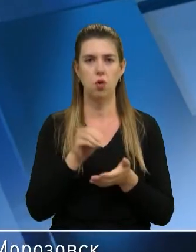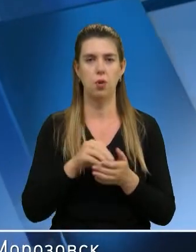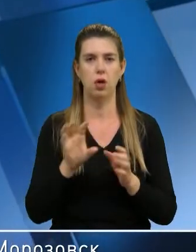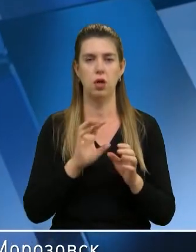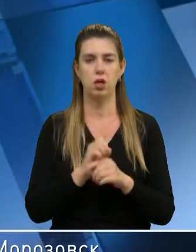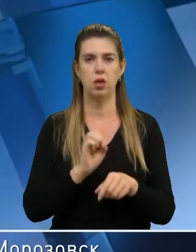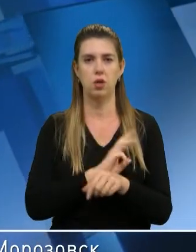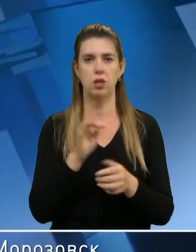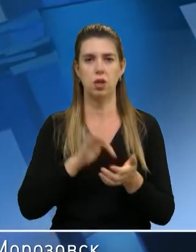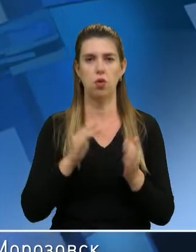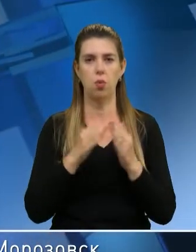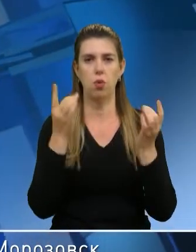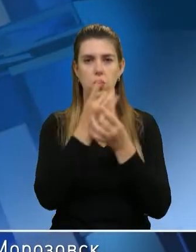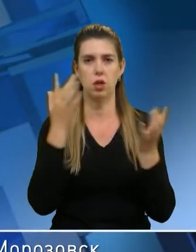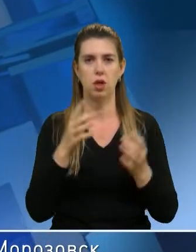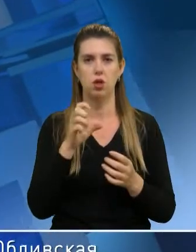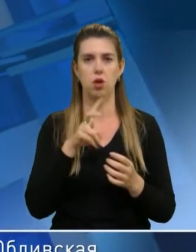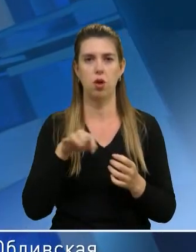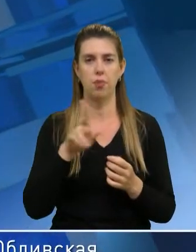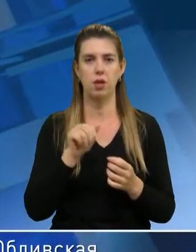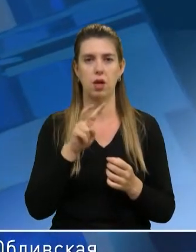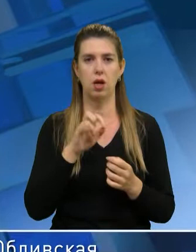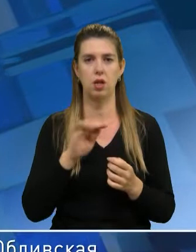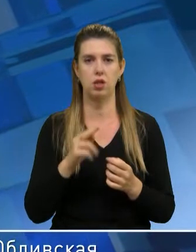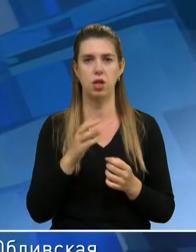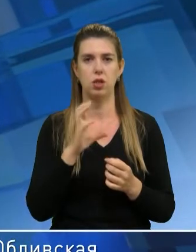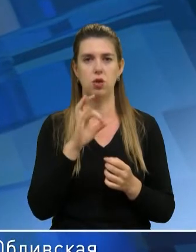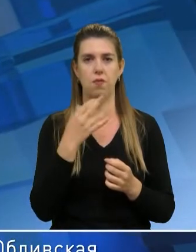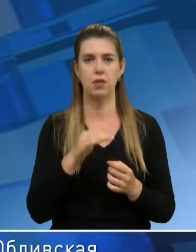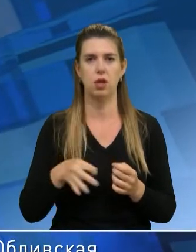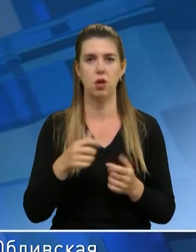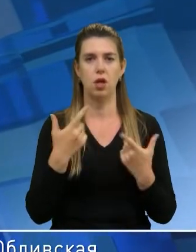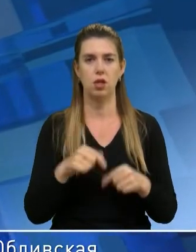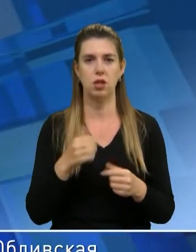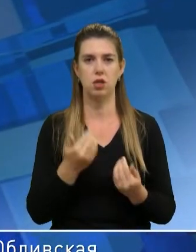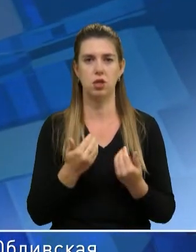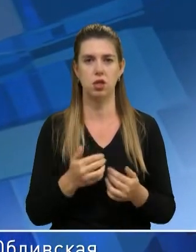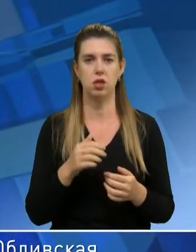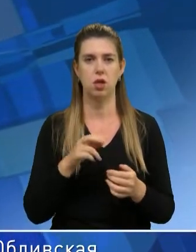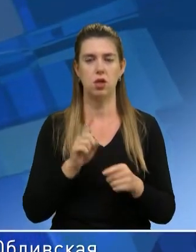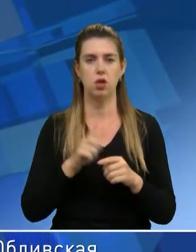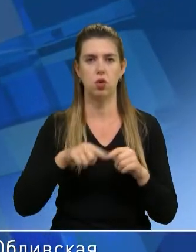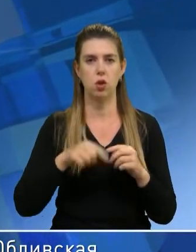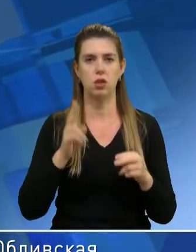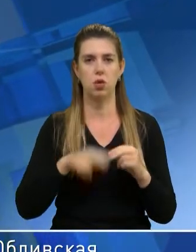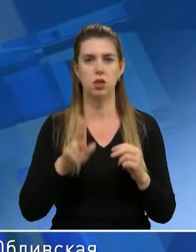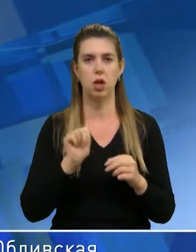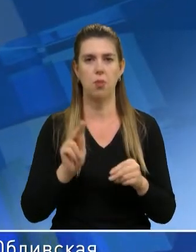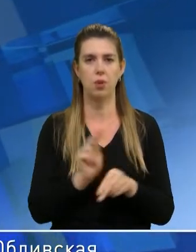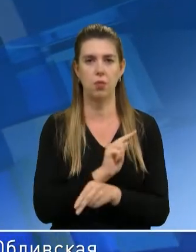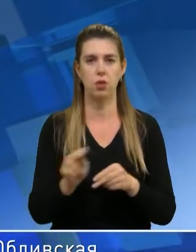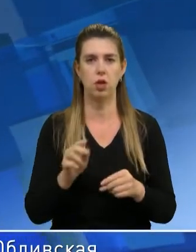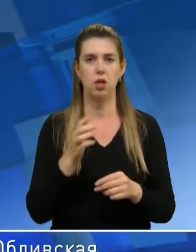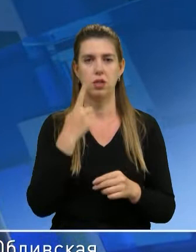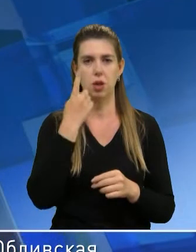для Центрального дома культуры в Слободе Калач-Куртлак Советского района, где на данный момент подходит к завершению капитальный ремонт. Об